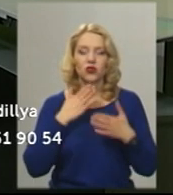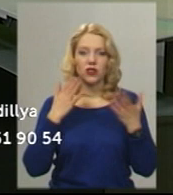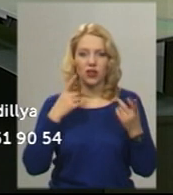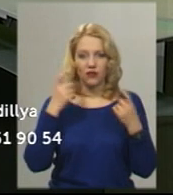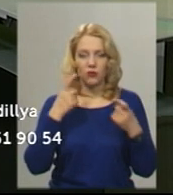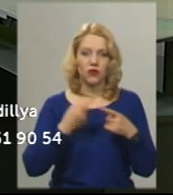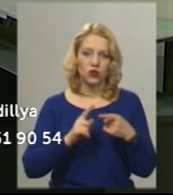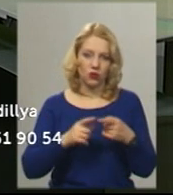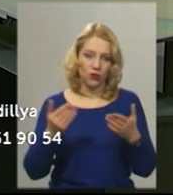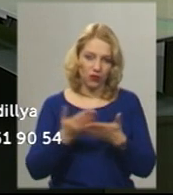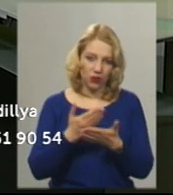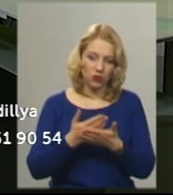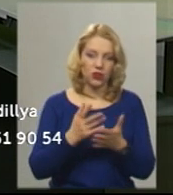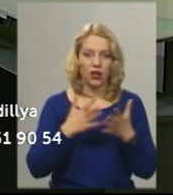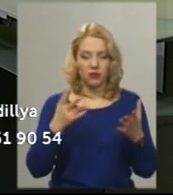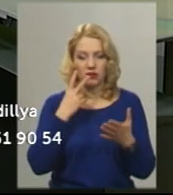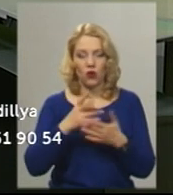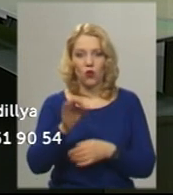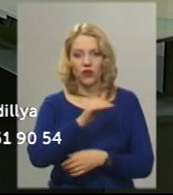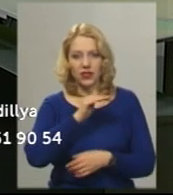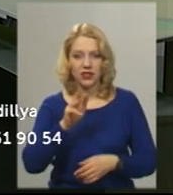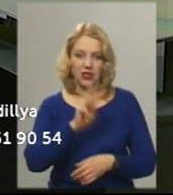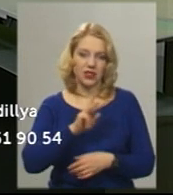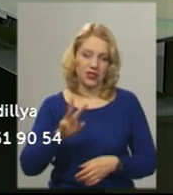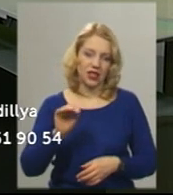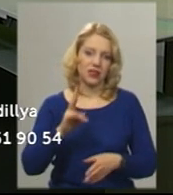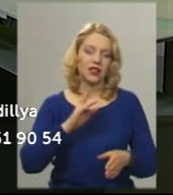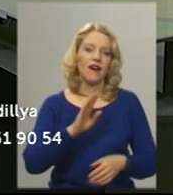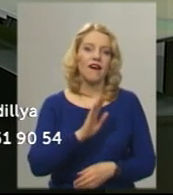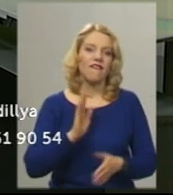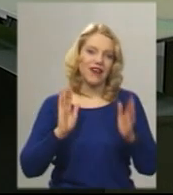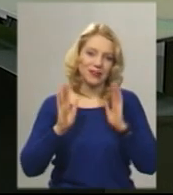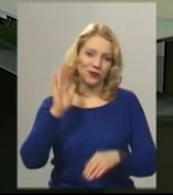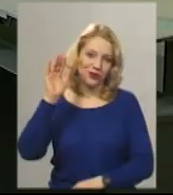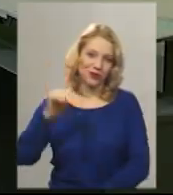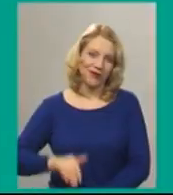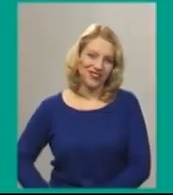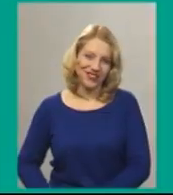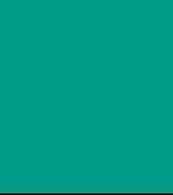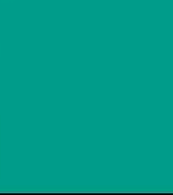інформація цього випуску. Більше дивіться на нашому офіційному сайті та на сторінці у Facebook. Побачимось.